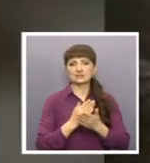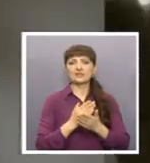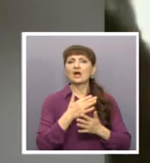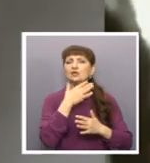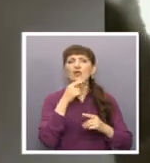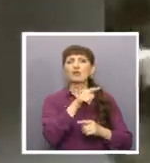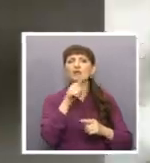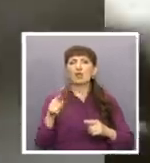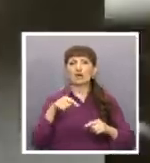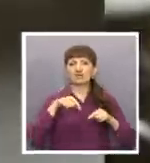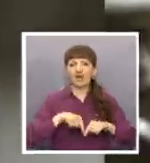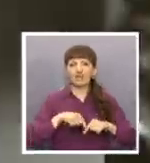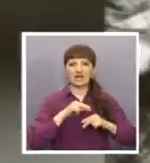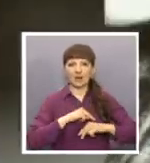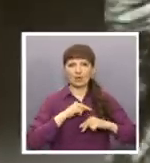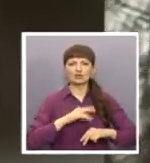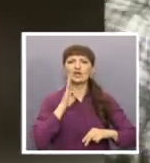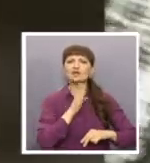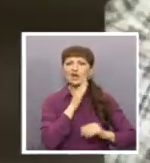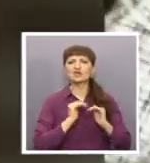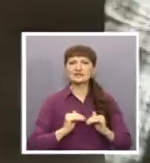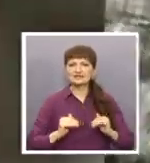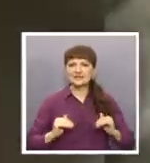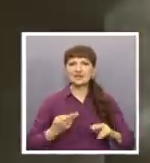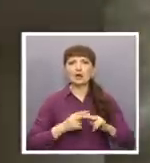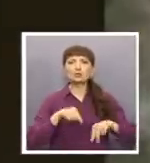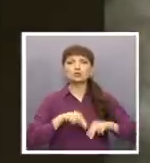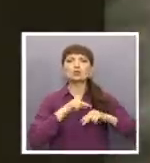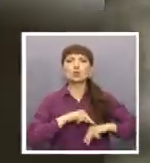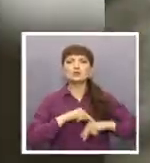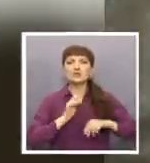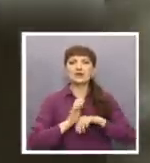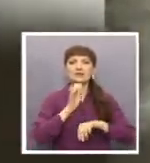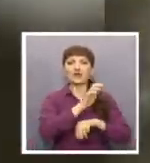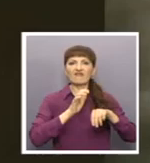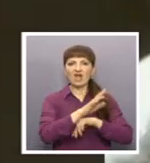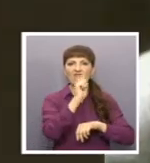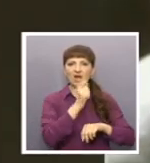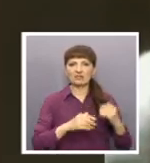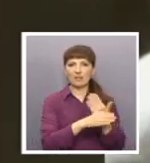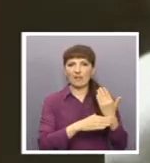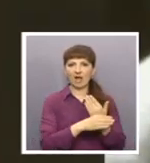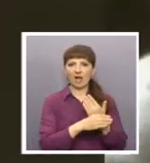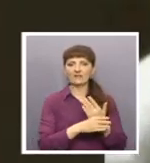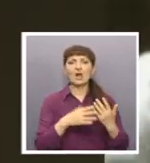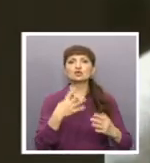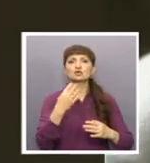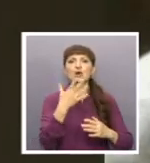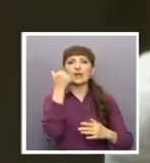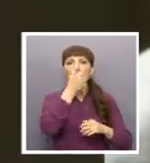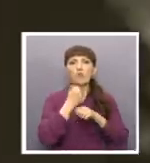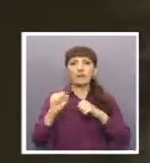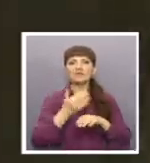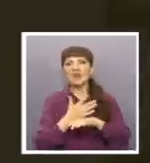много еще тружеников тыла, женщин, детей, которые прошли сквозь голод послевоенных лет, кто поднимал эту страну после 45-го года.